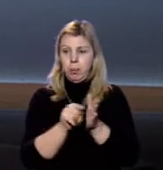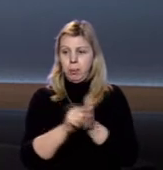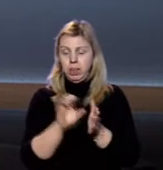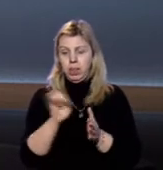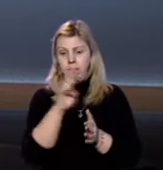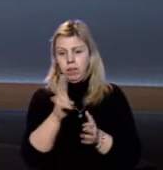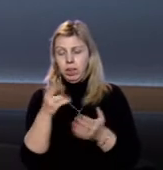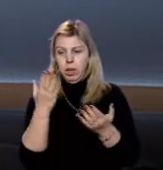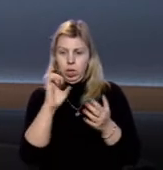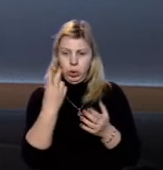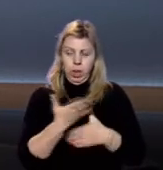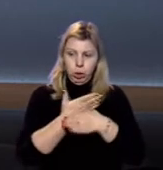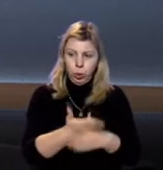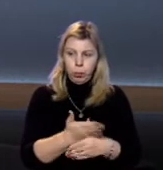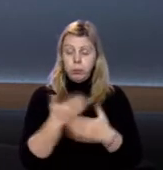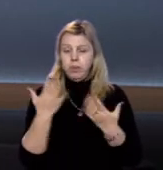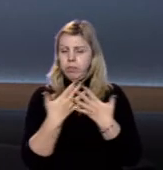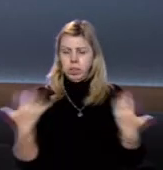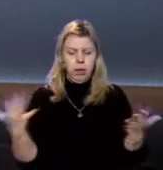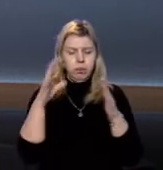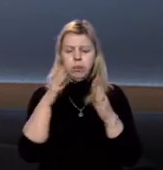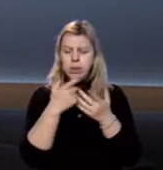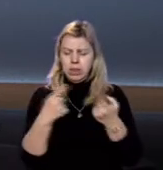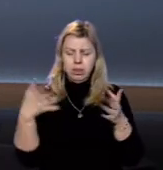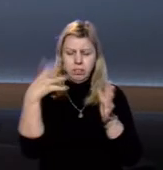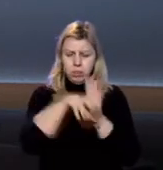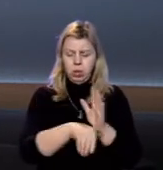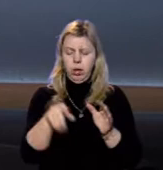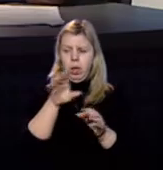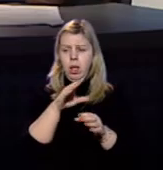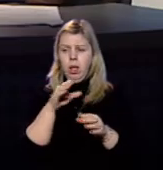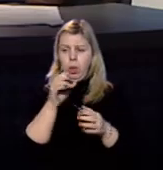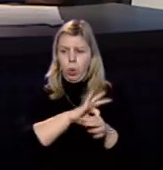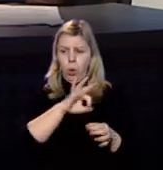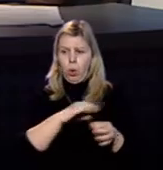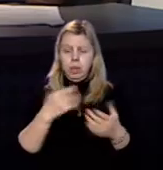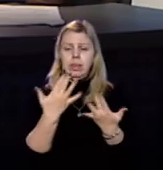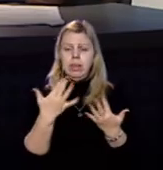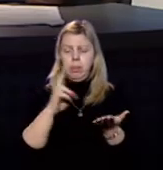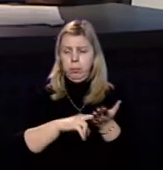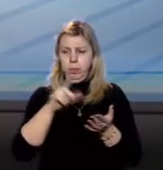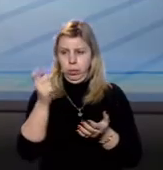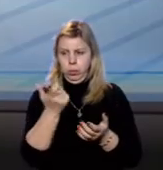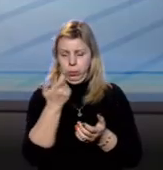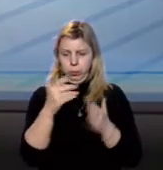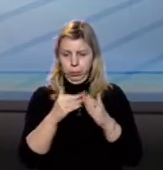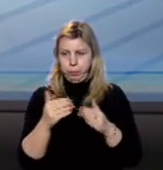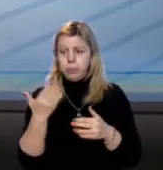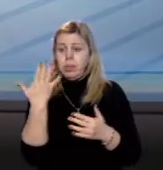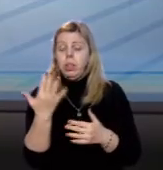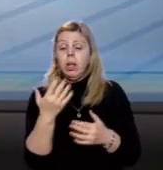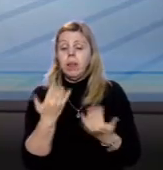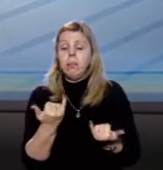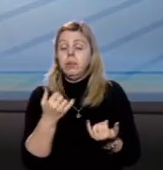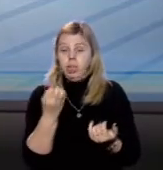видів державних соціальних допомог. Тобто все враховується від доходу і кількості членів домогосподарства. А скажіть, до якого часу можна